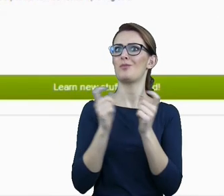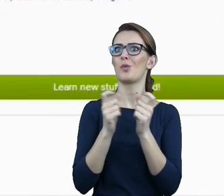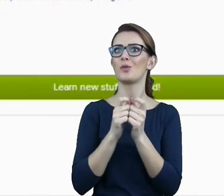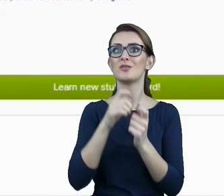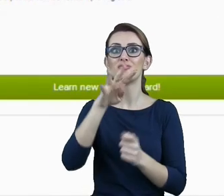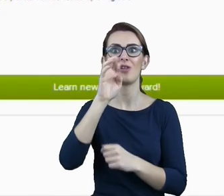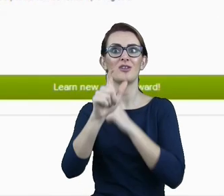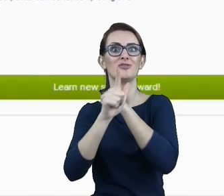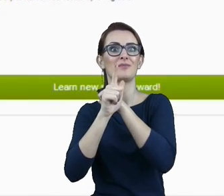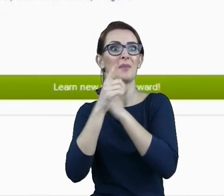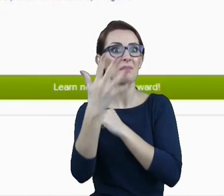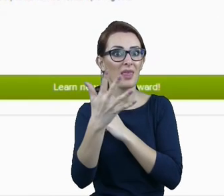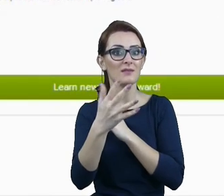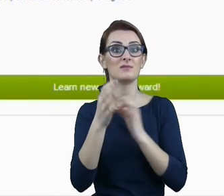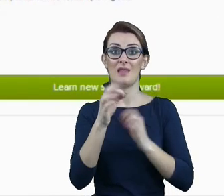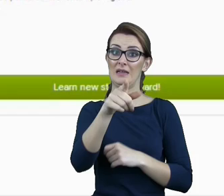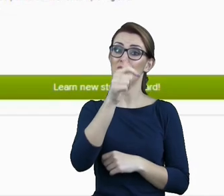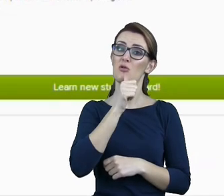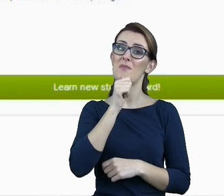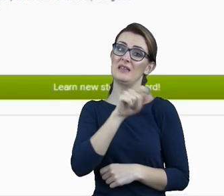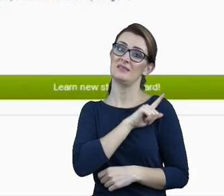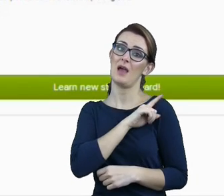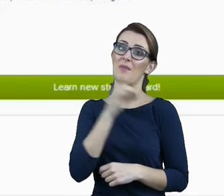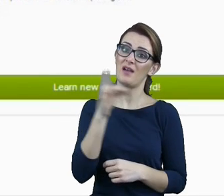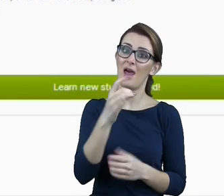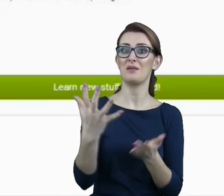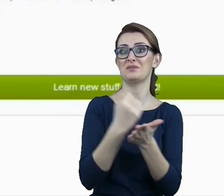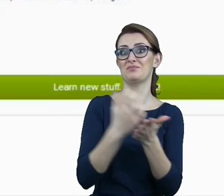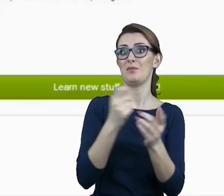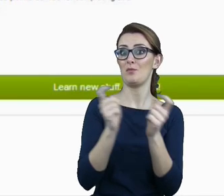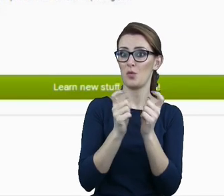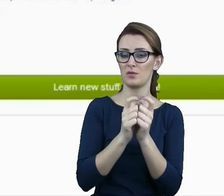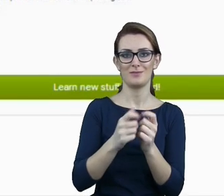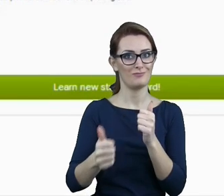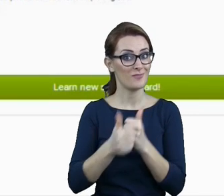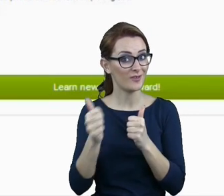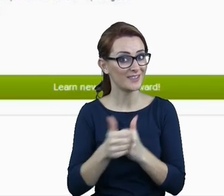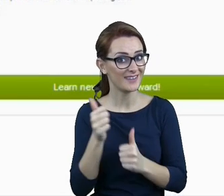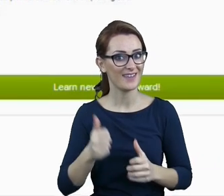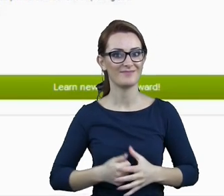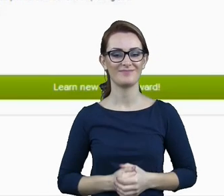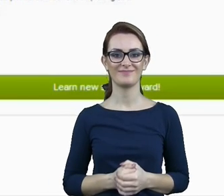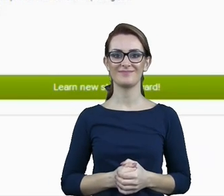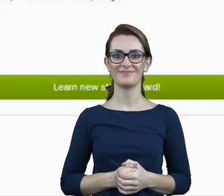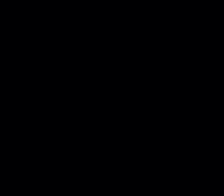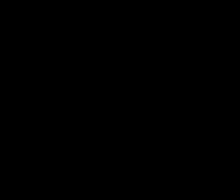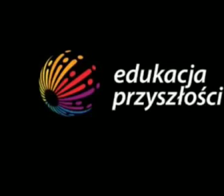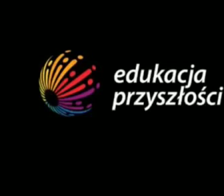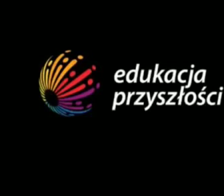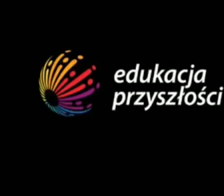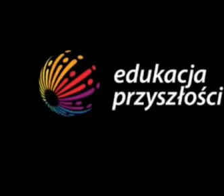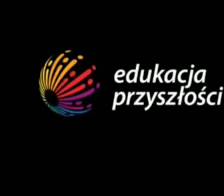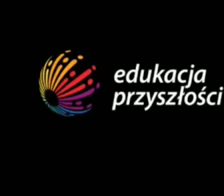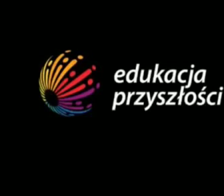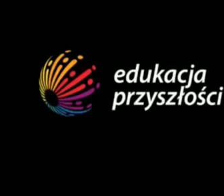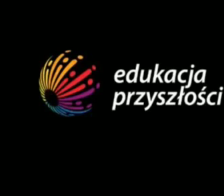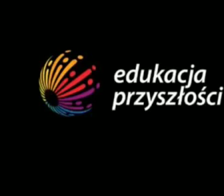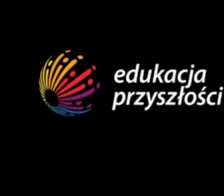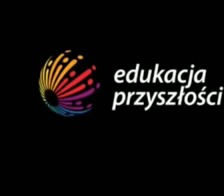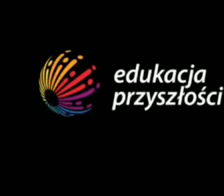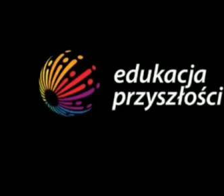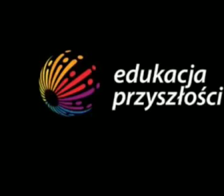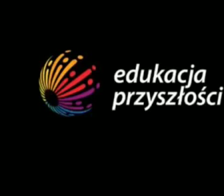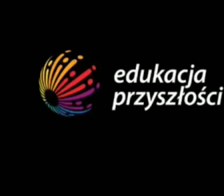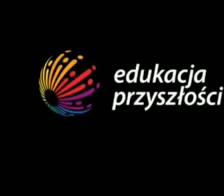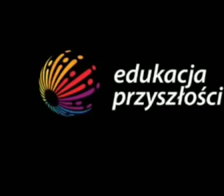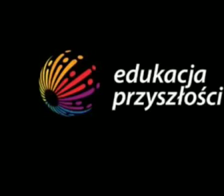475 punktów. Zagraj i sam zdobądź te punkty na swoje konto. Powodzenia! Do zobaczenia! Dziękuję za